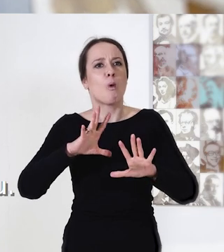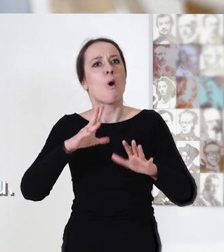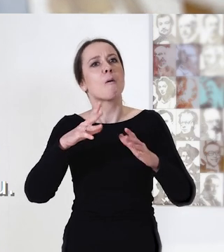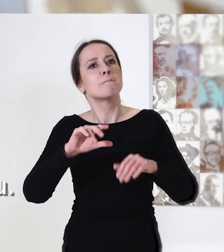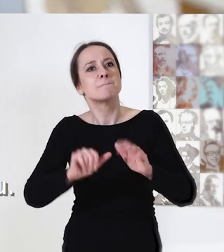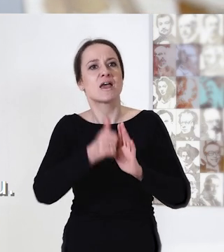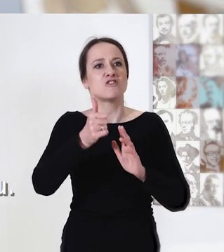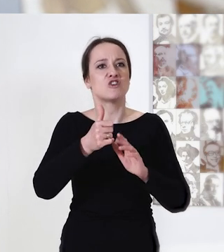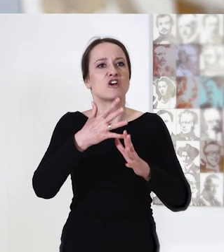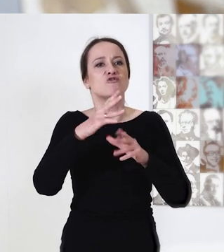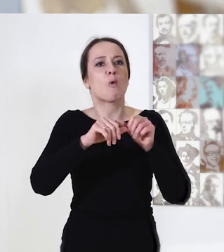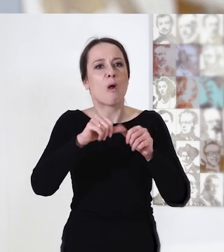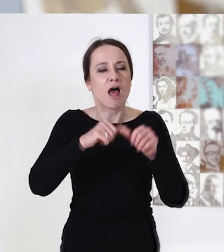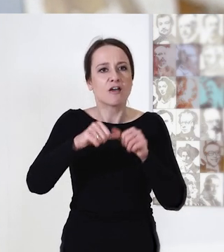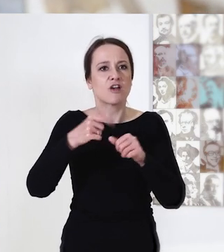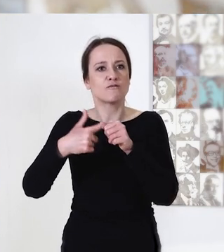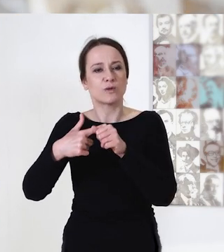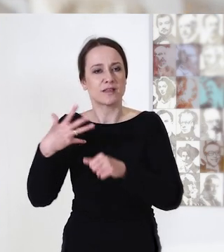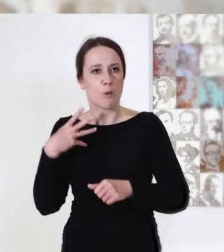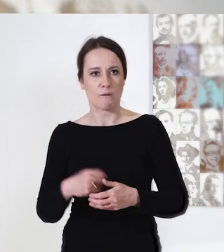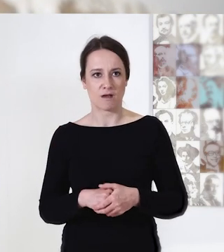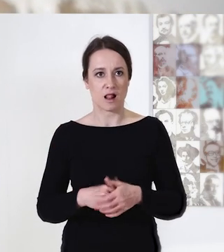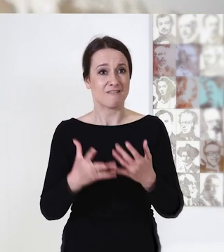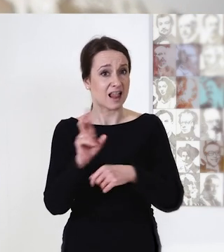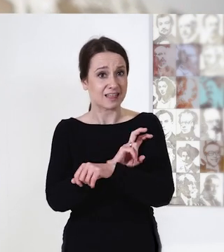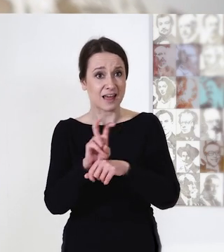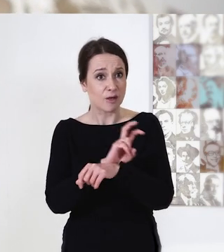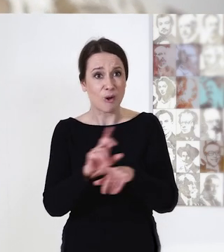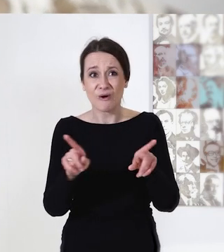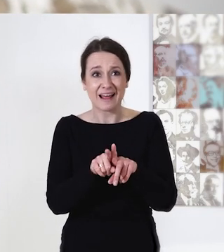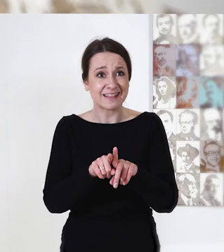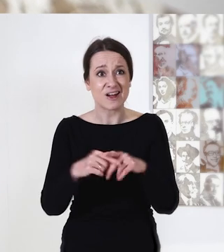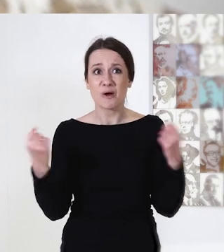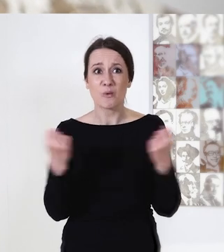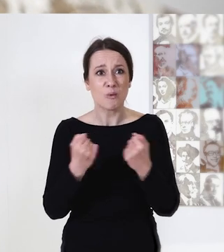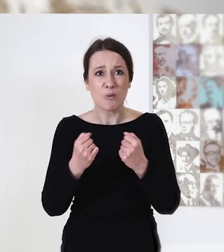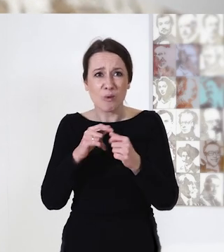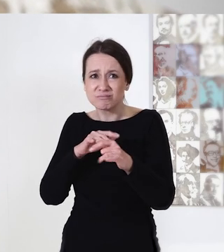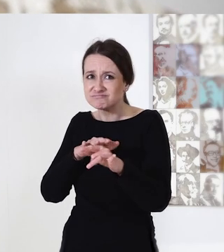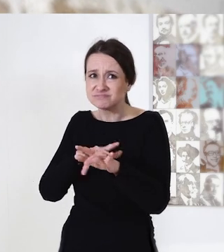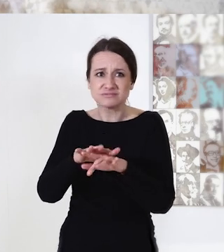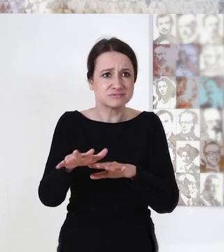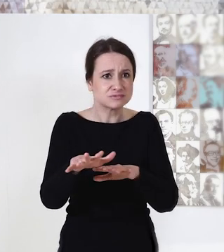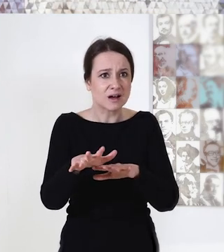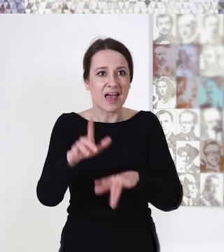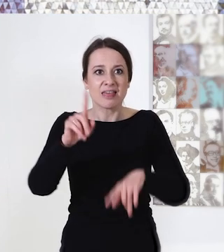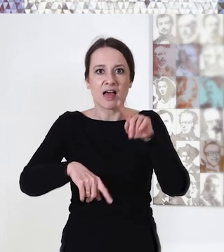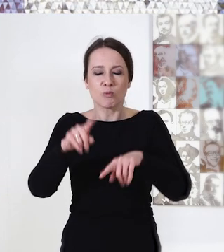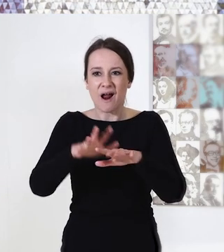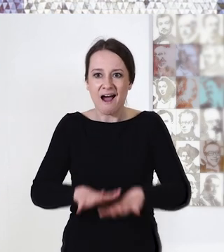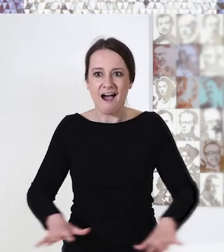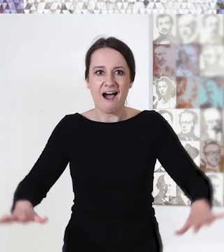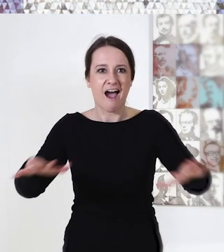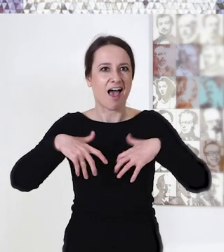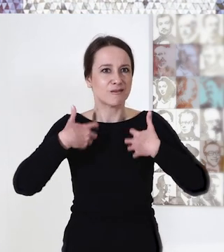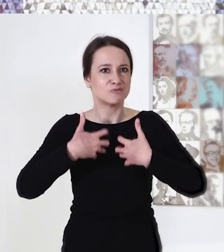wieku wiele technologii też ingeruje brutalnie środowisko naturalne i zakłóca ekosystem czyli mamy